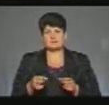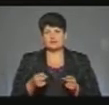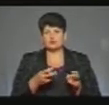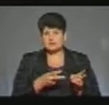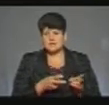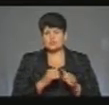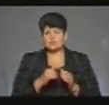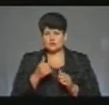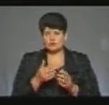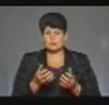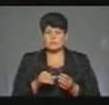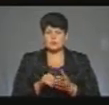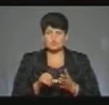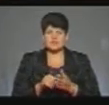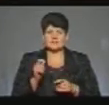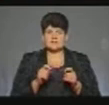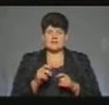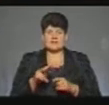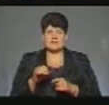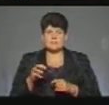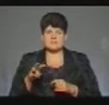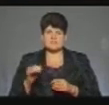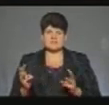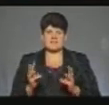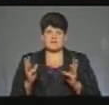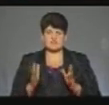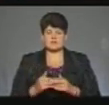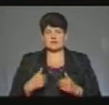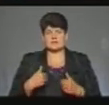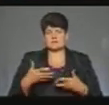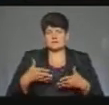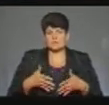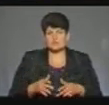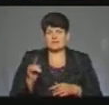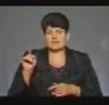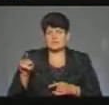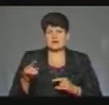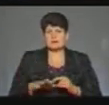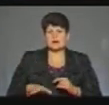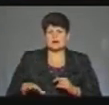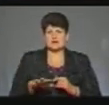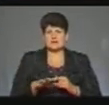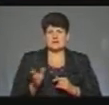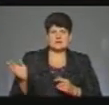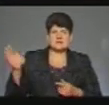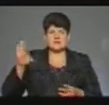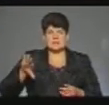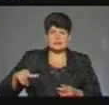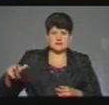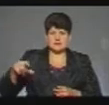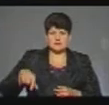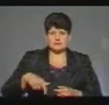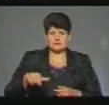фестивалі «Лемківська ватра». Ємся гродила в тім краю, де гірські потічки по